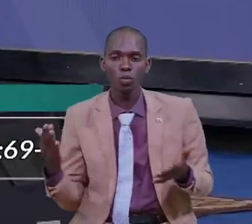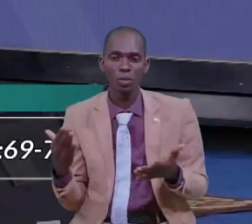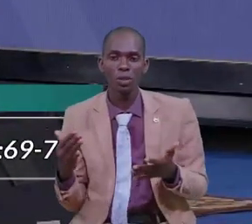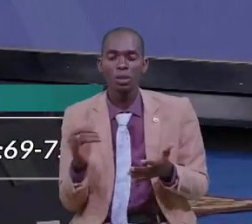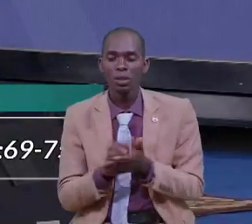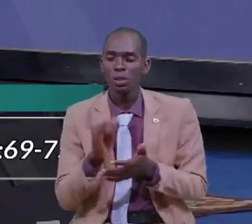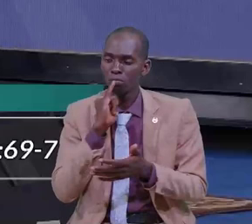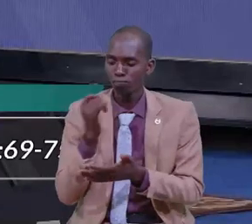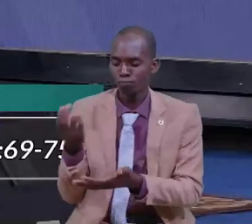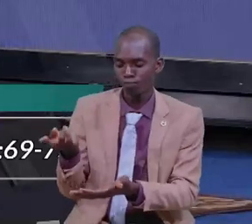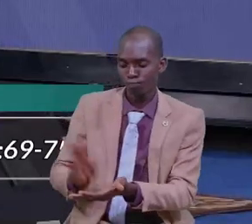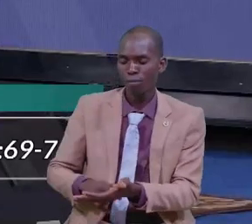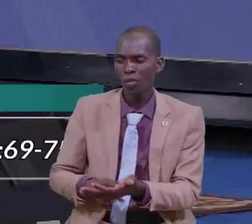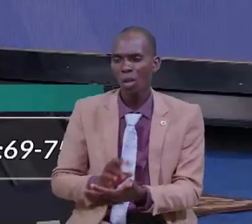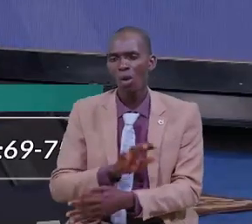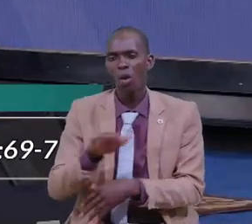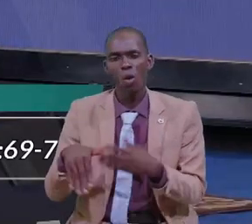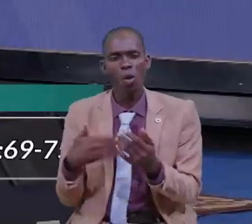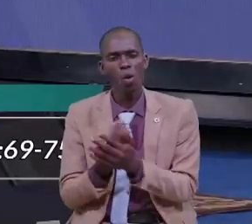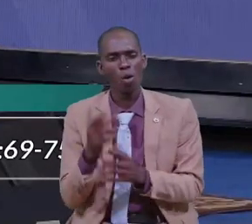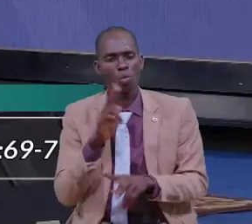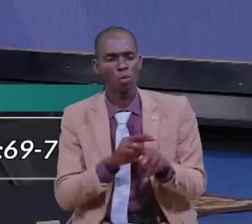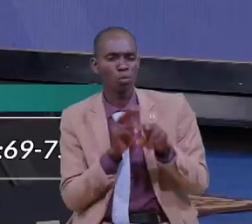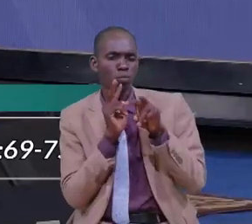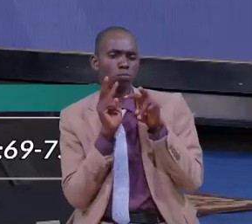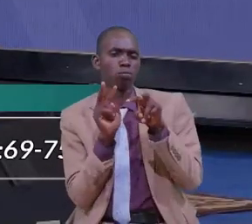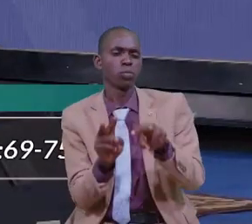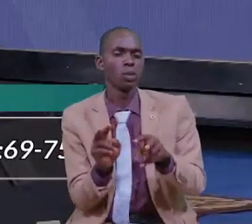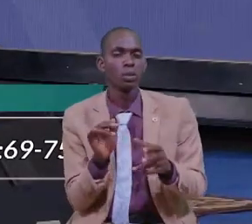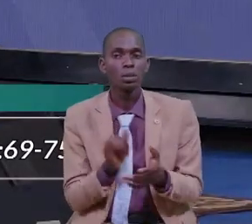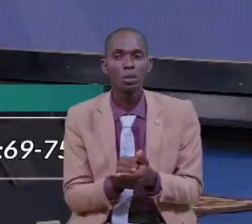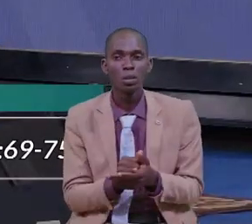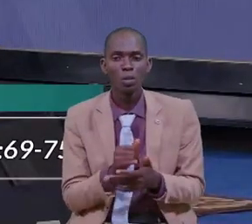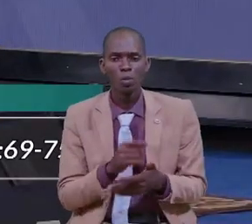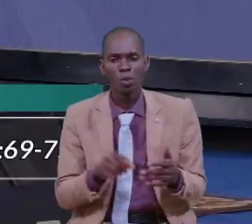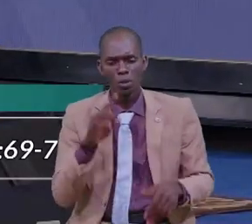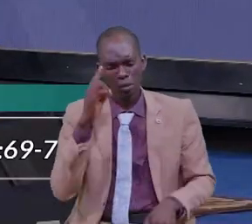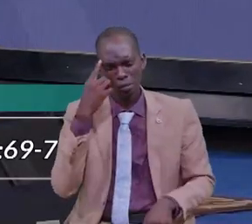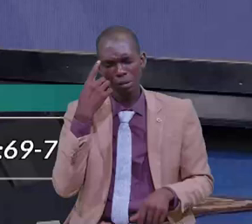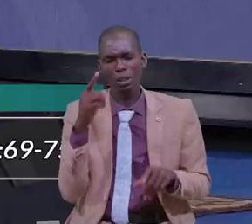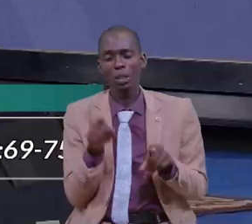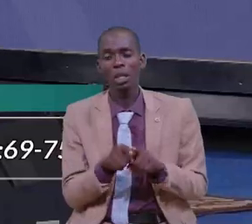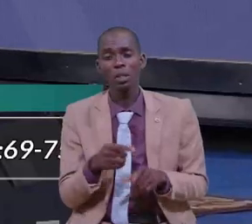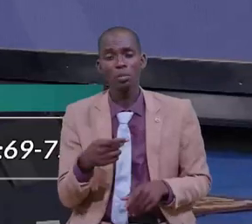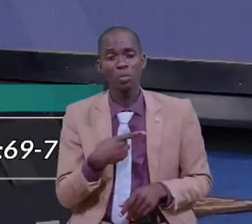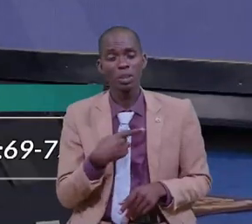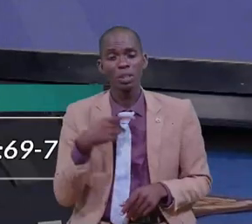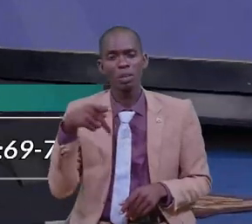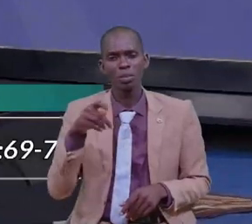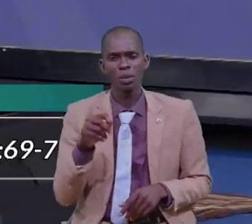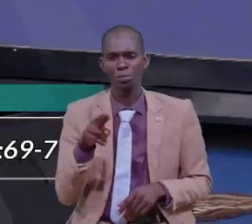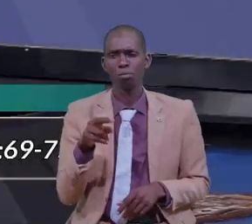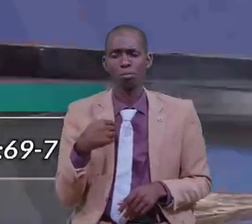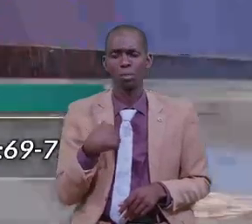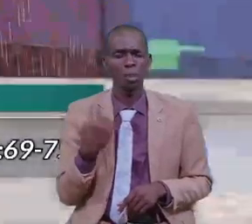que même c'est enregistré, les gens voient cela. Ce à quoi ils pensent, oh Pierre,